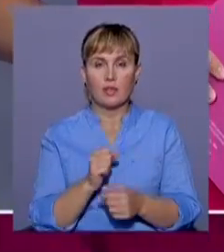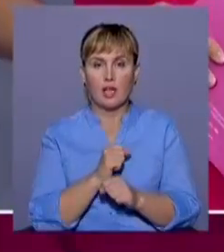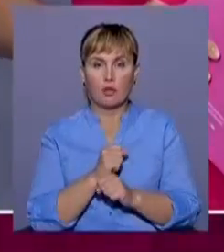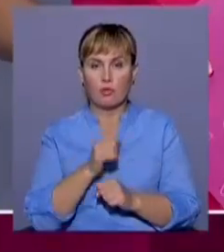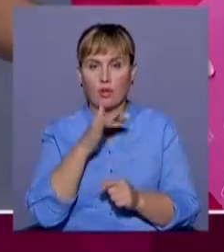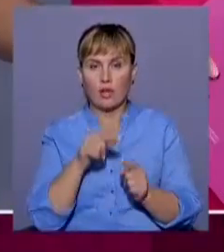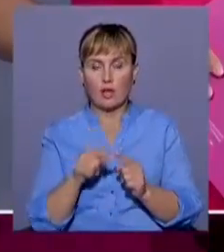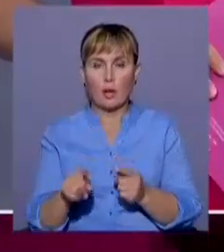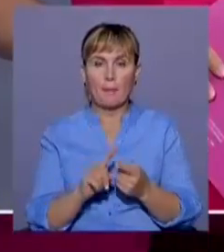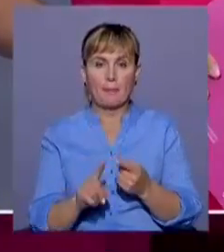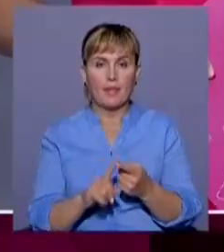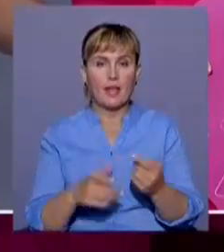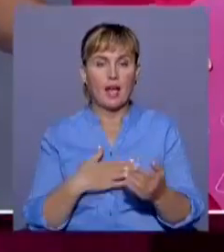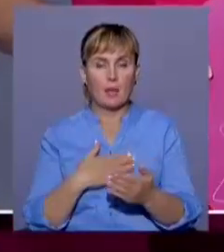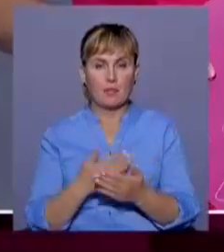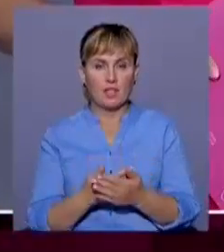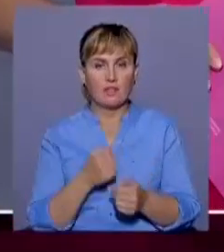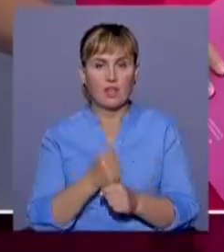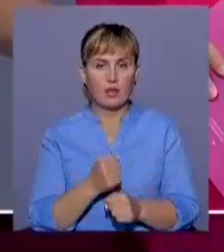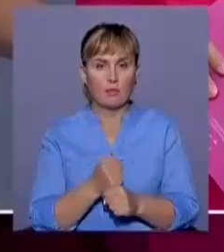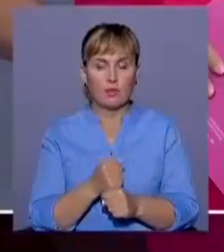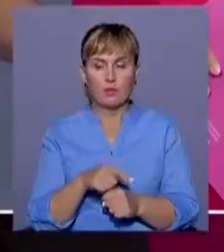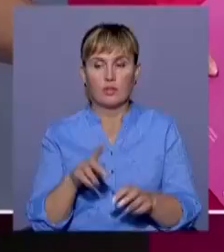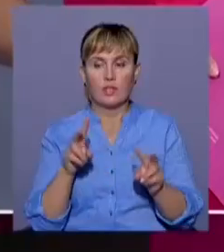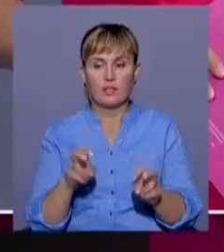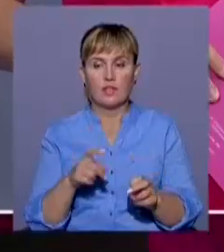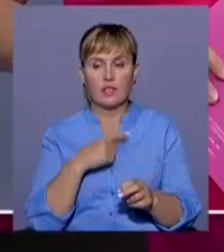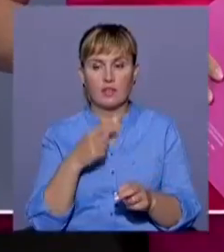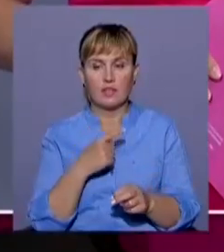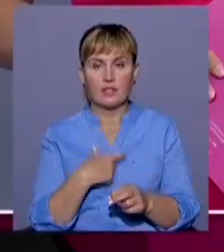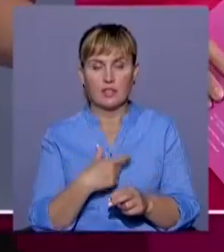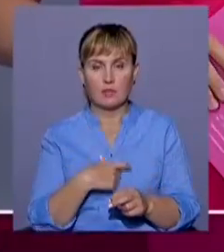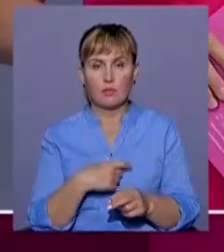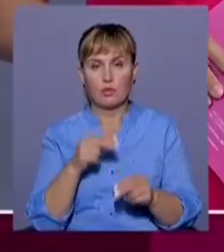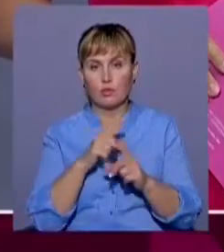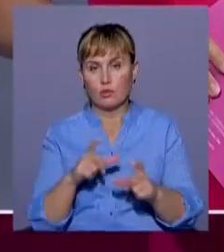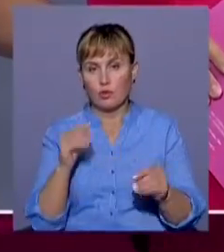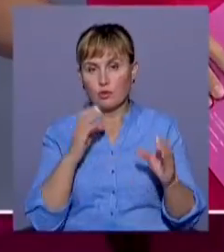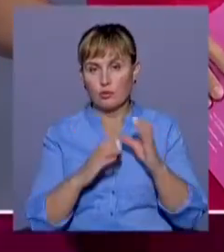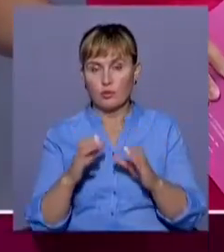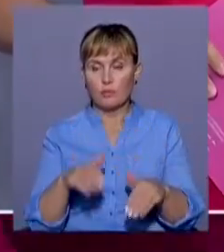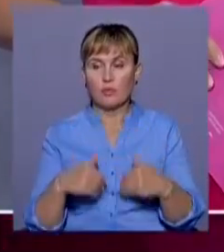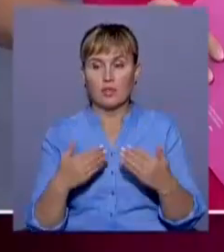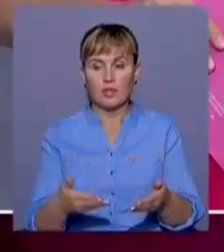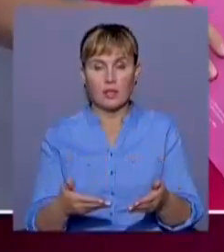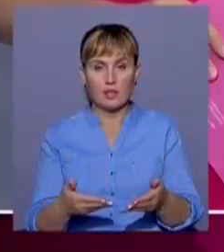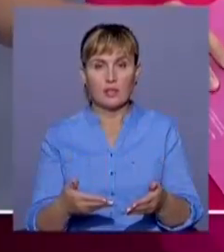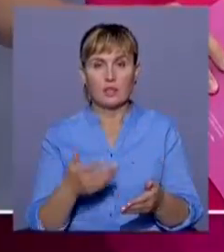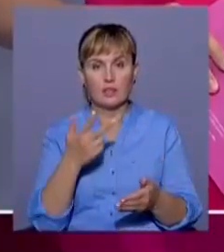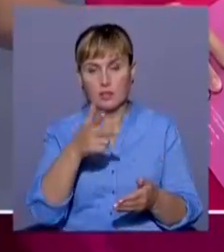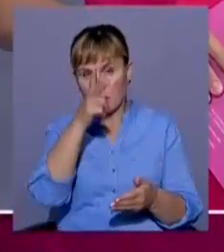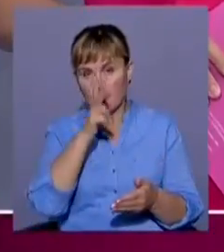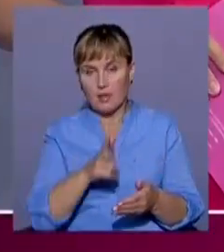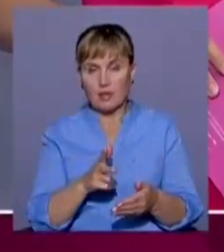время. Первая – общественные работы. Тут название говорит само за себя. Школьникам и студентам предлагается